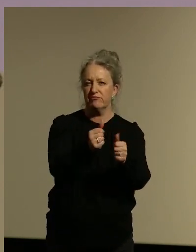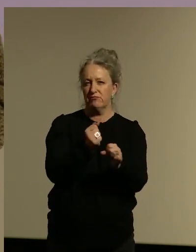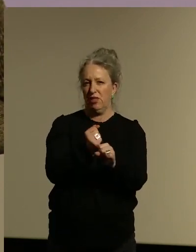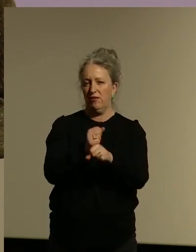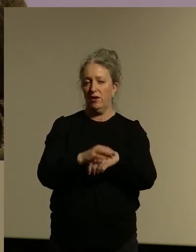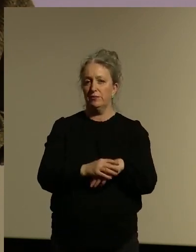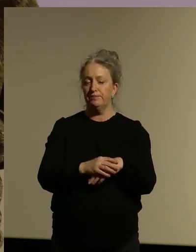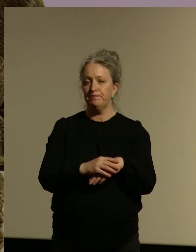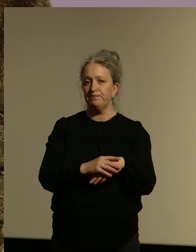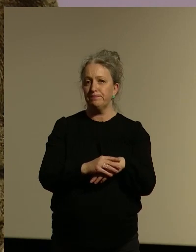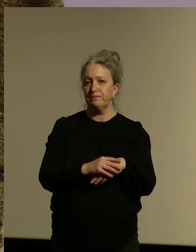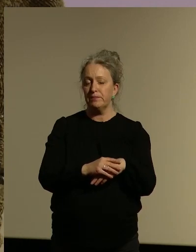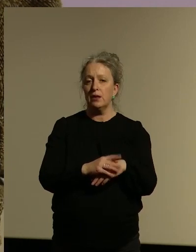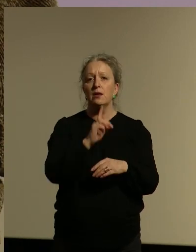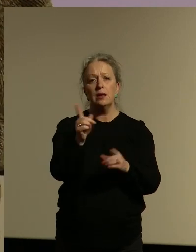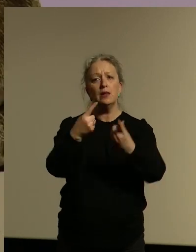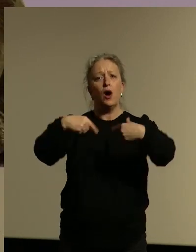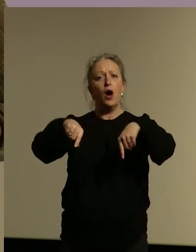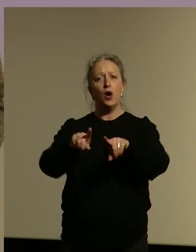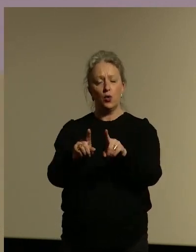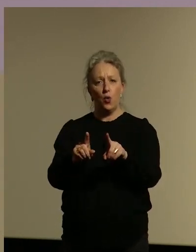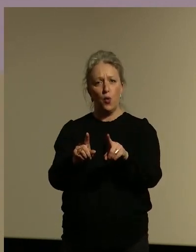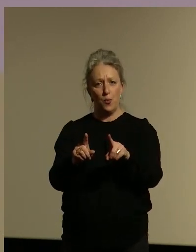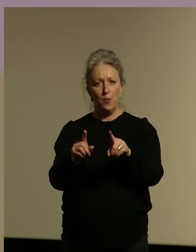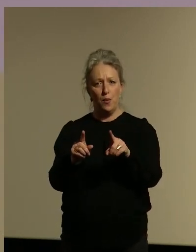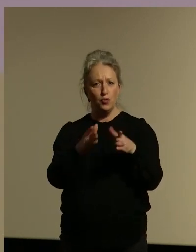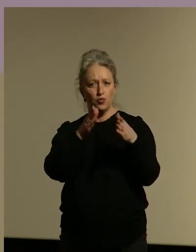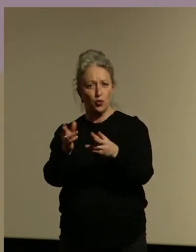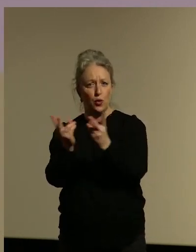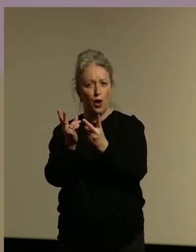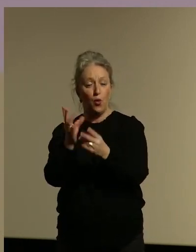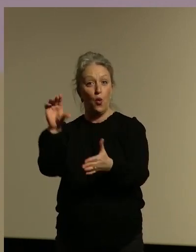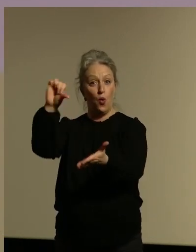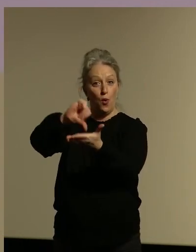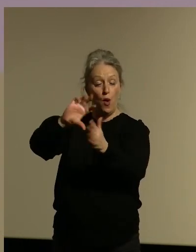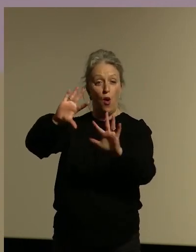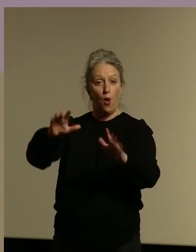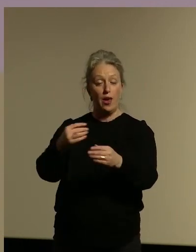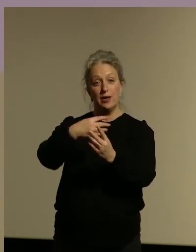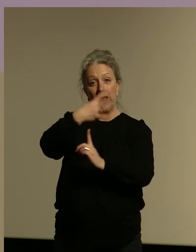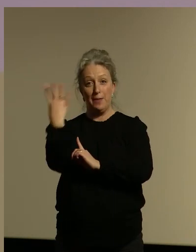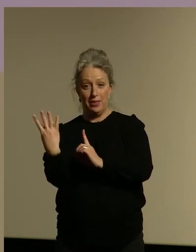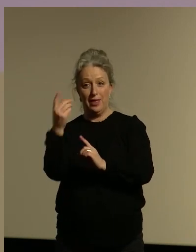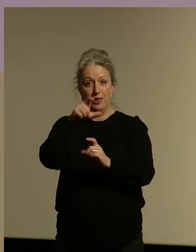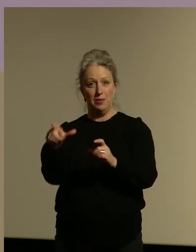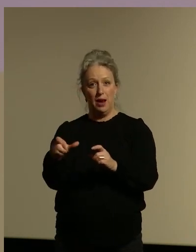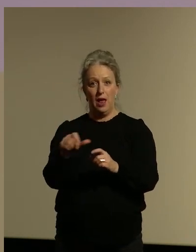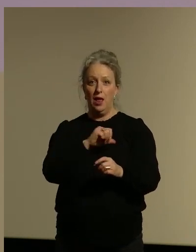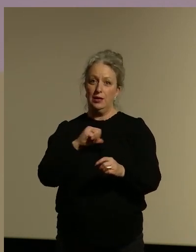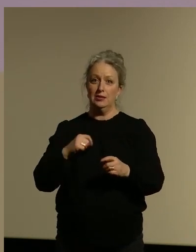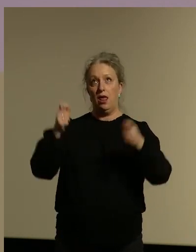Kohtle iga ruumi, nagu seal oleks mõni LGBT inimene. LGBT inimesed ei kanna silti peakohal